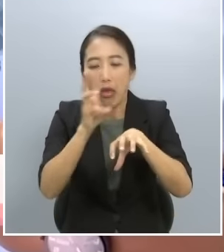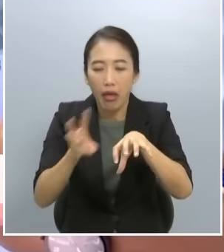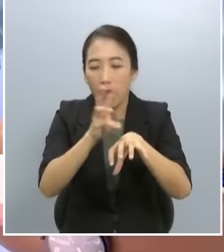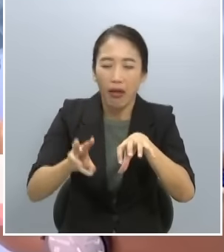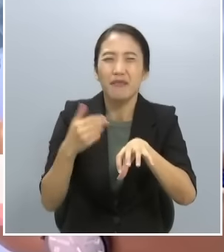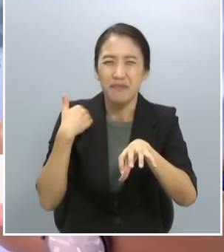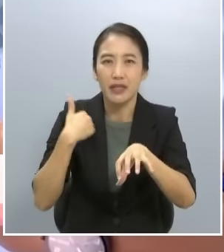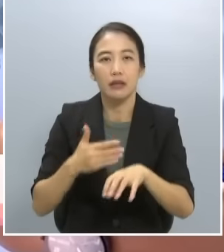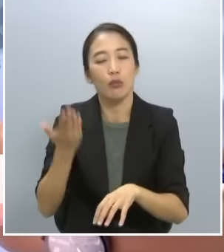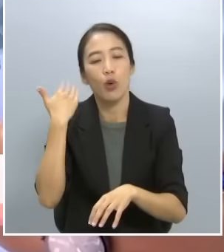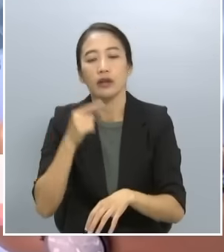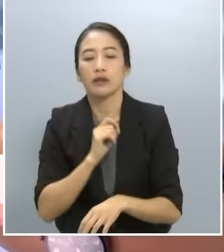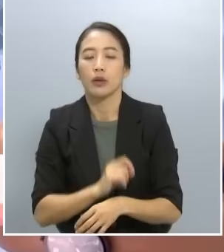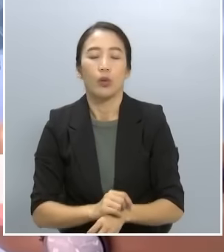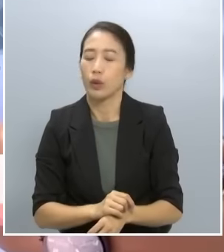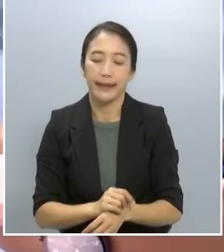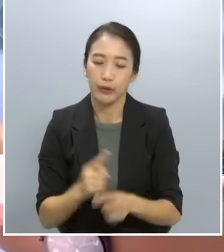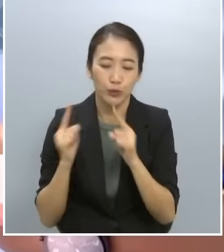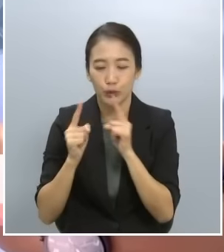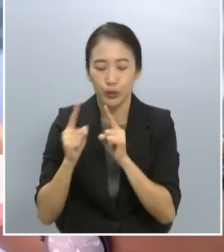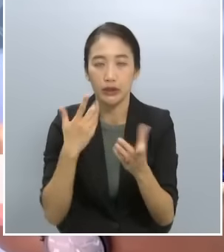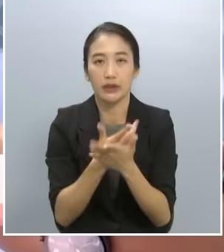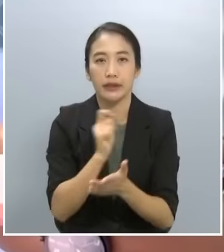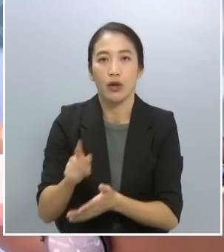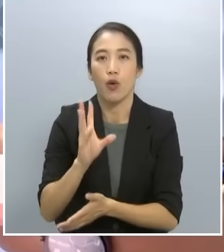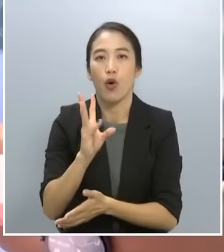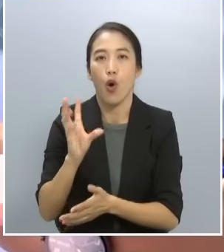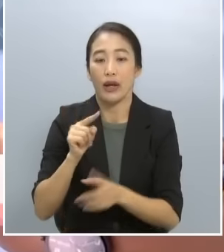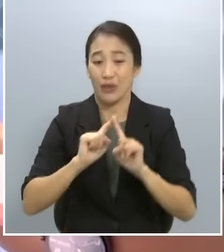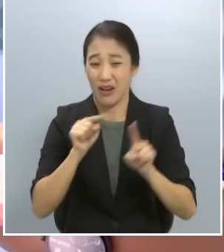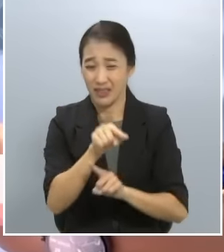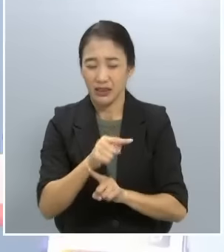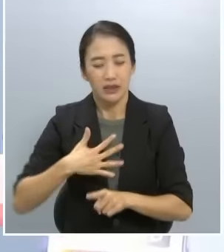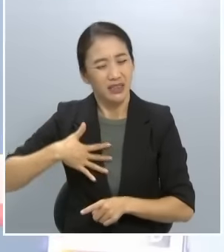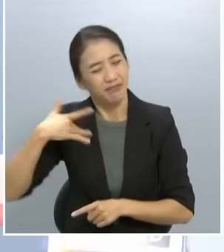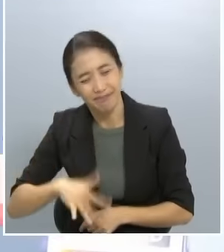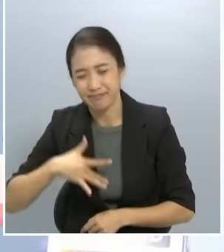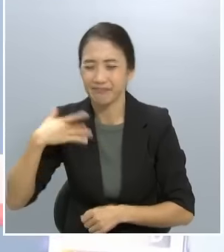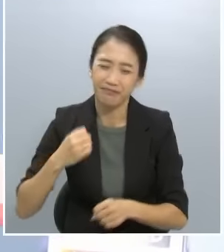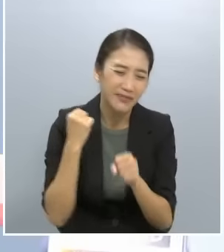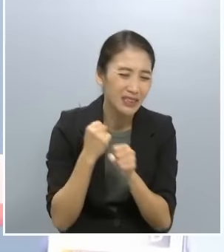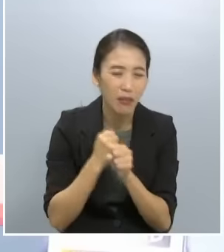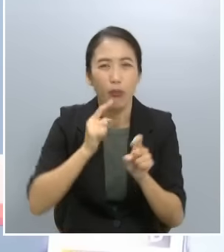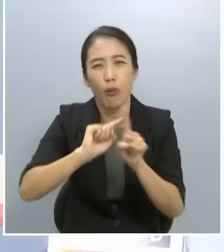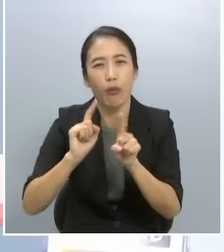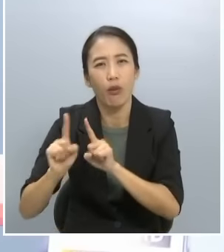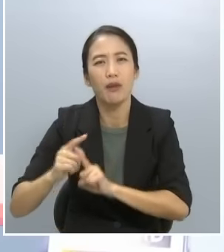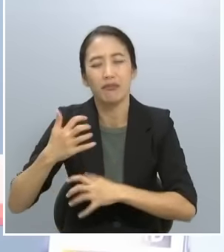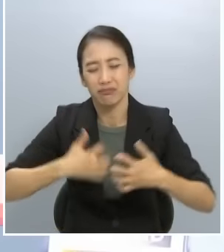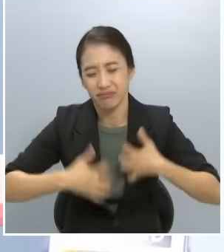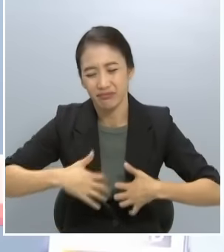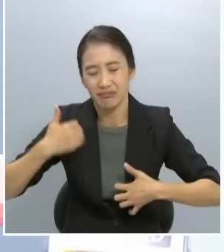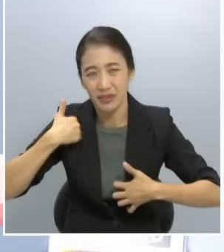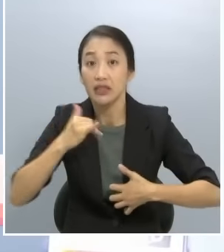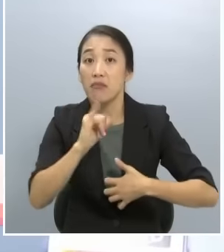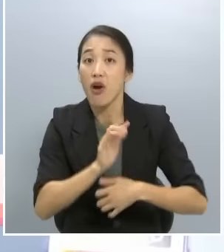รณีเนี่ยเหมือนยังไม่ยอมจบนะฮะเพราะหลังจากนั้นครับมักจะก่อกวนสร้างความรำคาญใจให้อยู่ตลอดเวลาทั้งการนำเอาน้